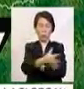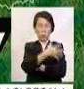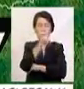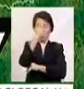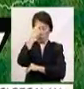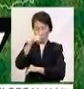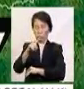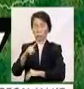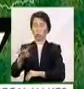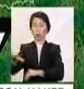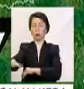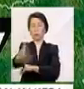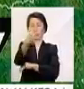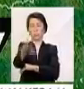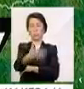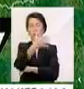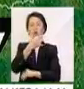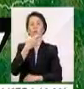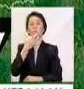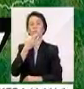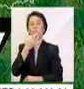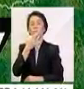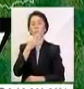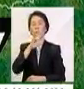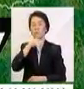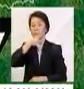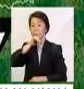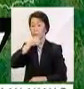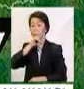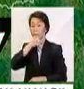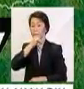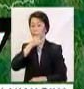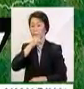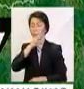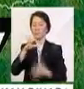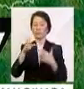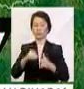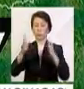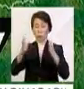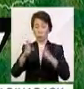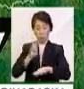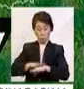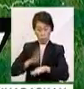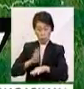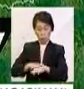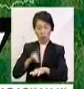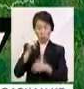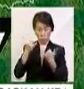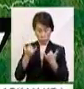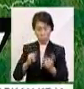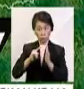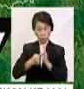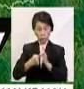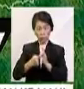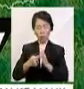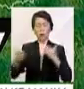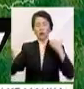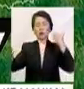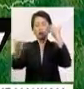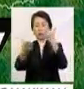dikekalkan untuk perairan yang ditandakan dengan warna jingga ini. Dan sepanjang tempoh amaran ini berkuat kuasa, iaitu